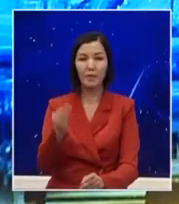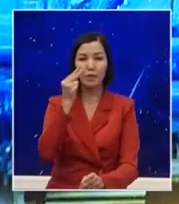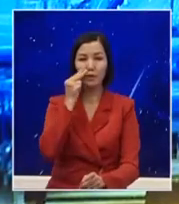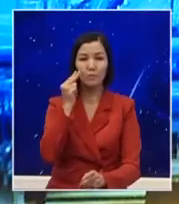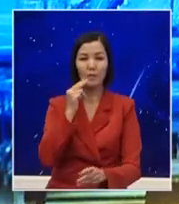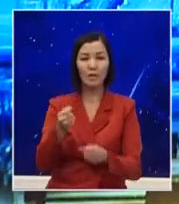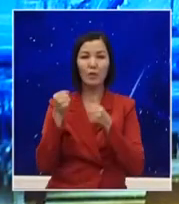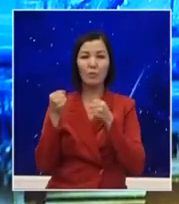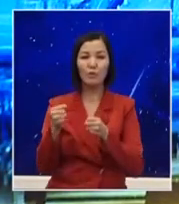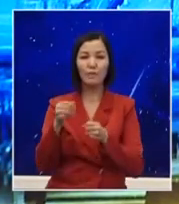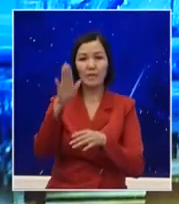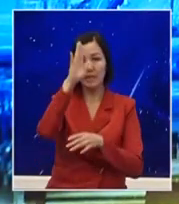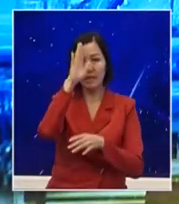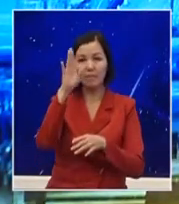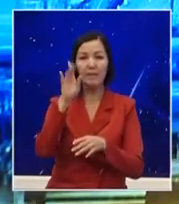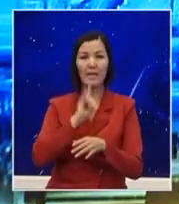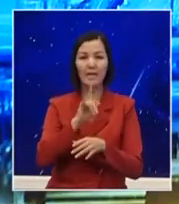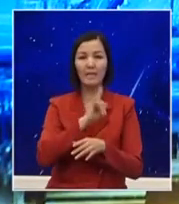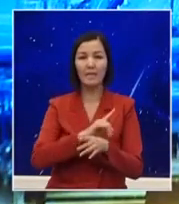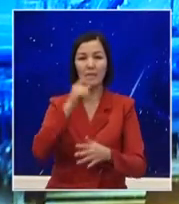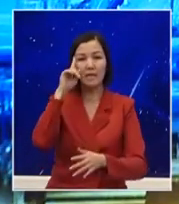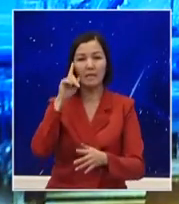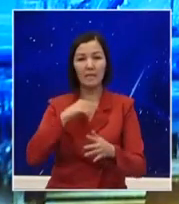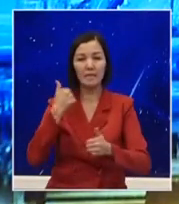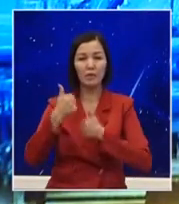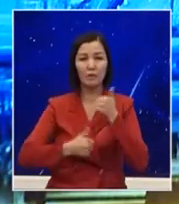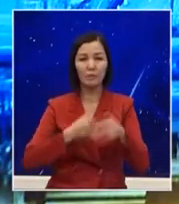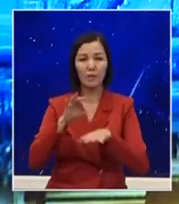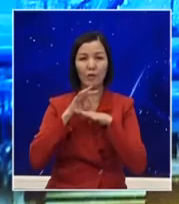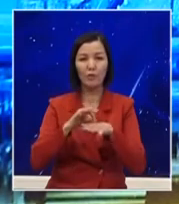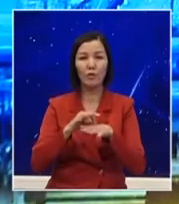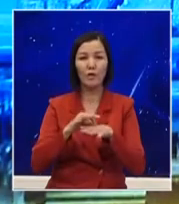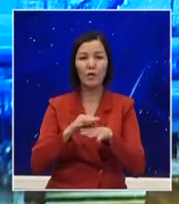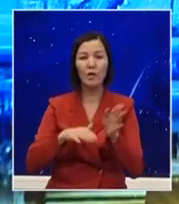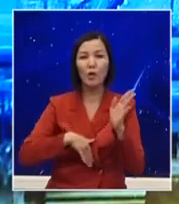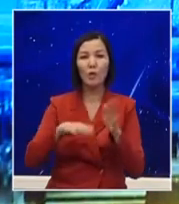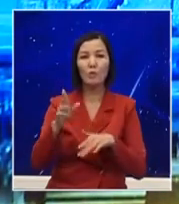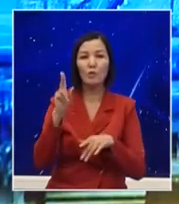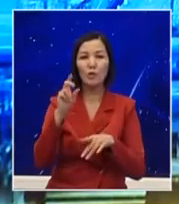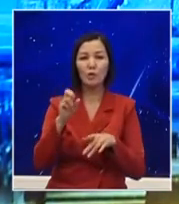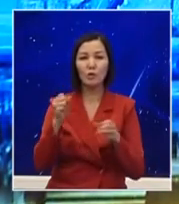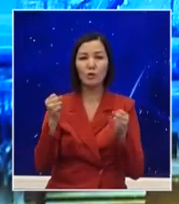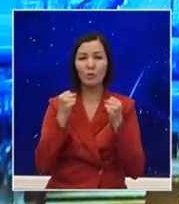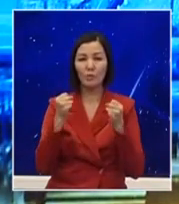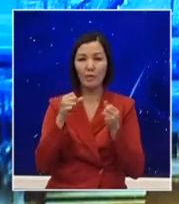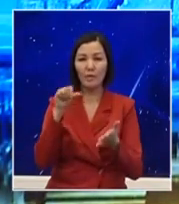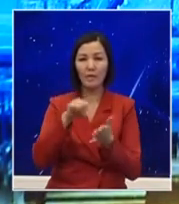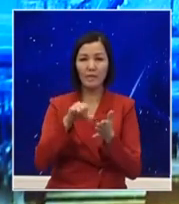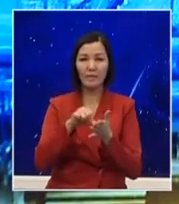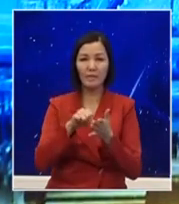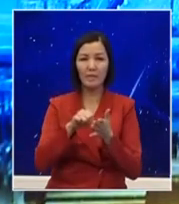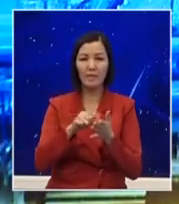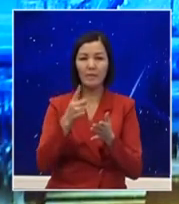Шымкентте бокстан ерлер мен әйелдер арасында Қазақстан чемпионаты өтті. Оған еліміздің үздік деген 200-ден аса бұлғар қолғап шеберлері